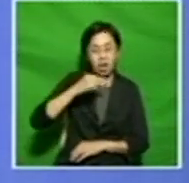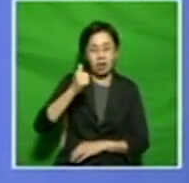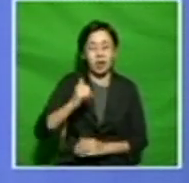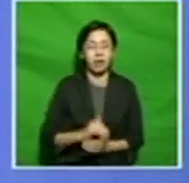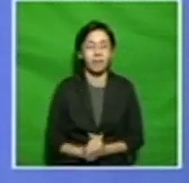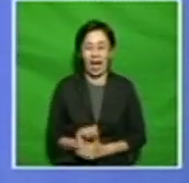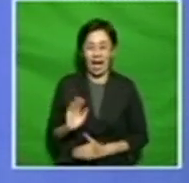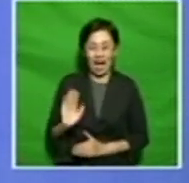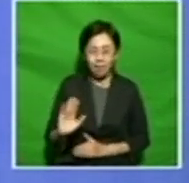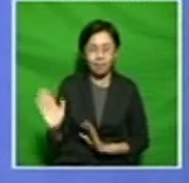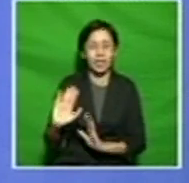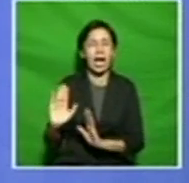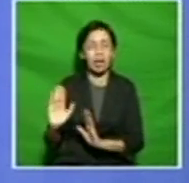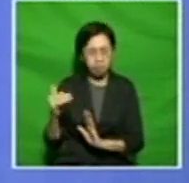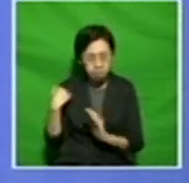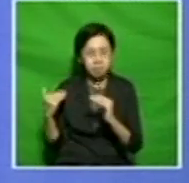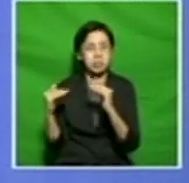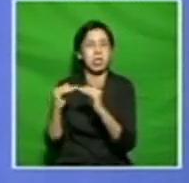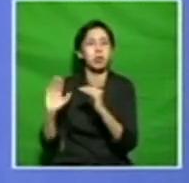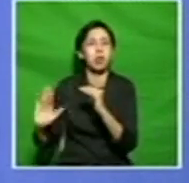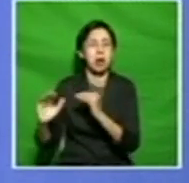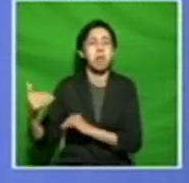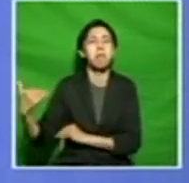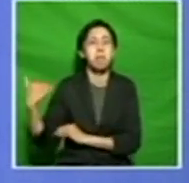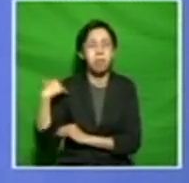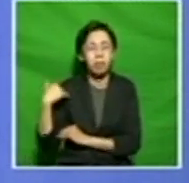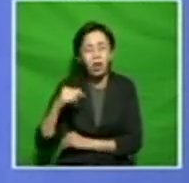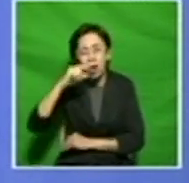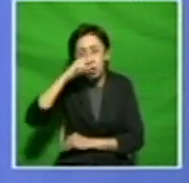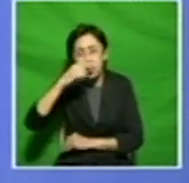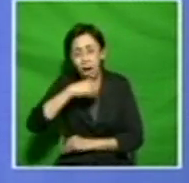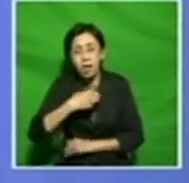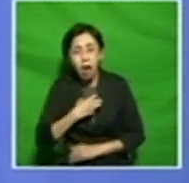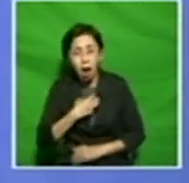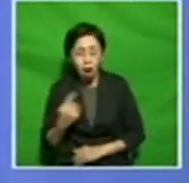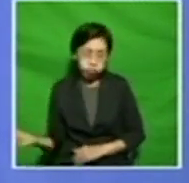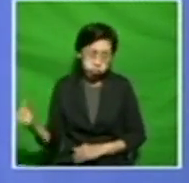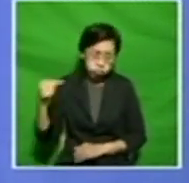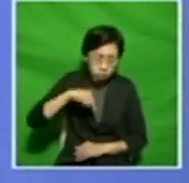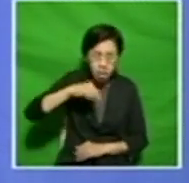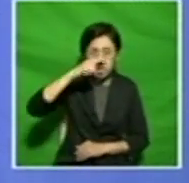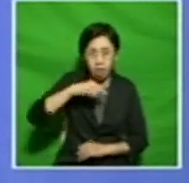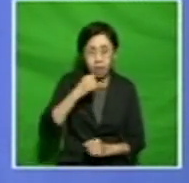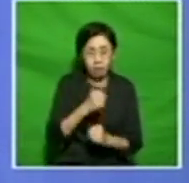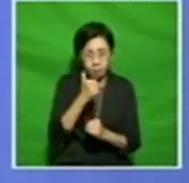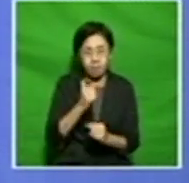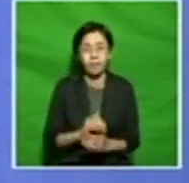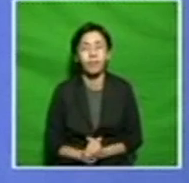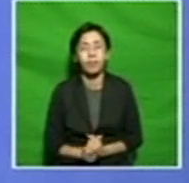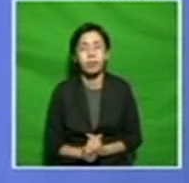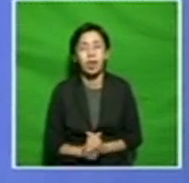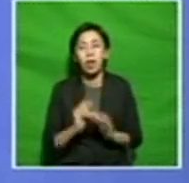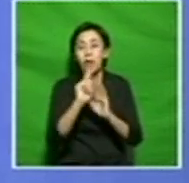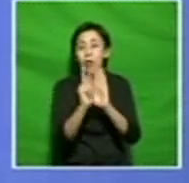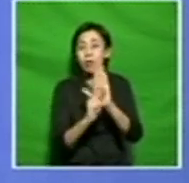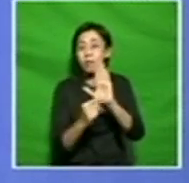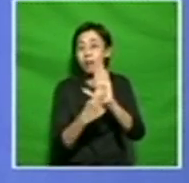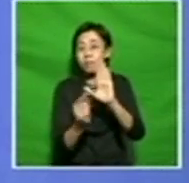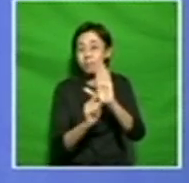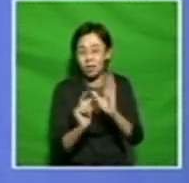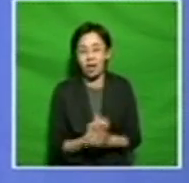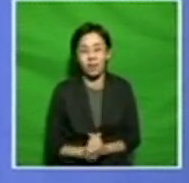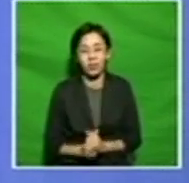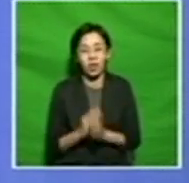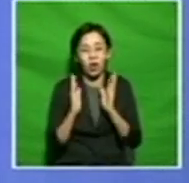ายังต้องเอื้อให้คนไทยที่จะเข้ามาได้ข้อยกเว้นมันถึงมีว่าห้ามไม่ให้ผู้ใ